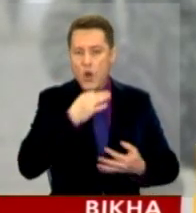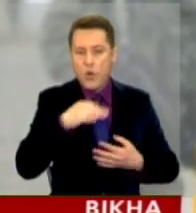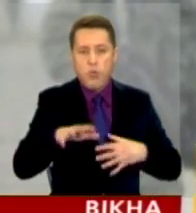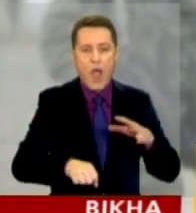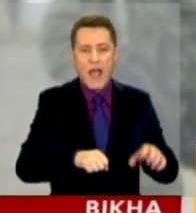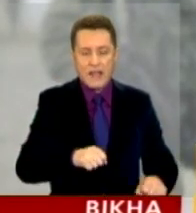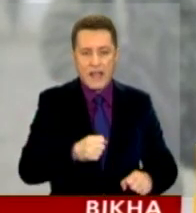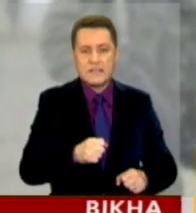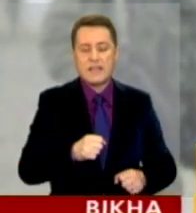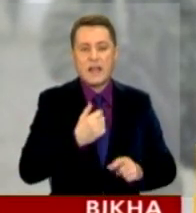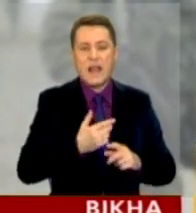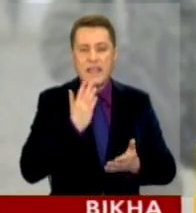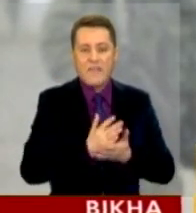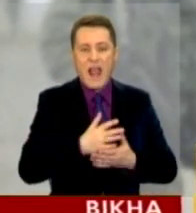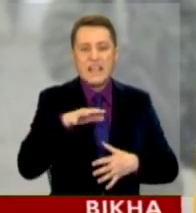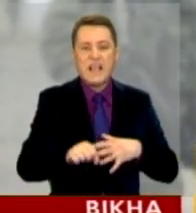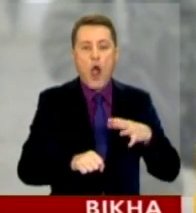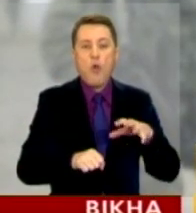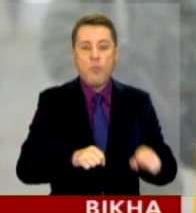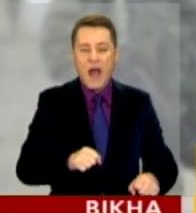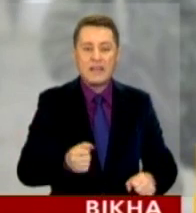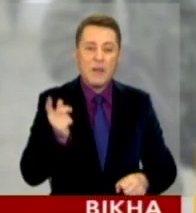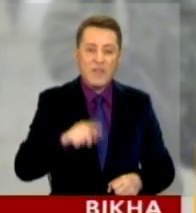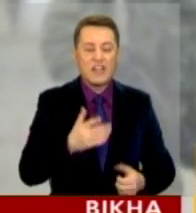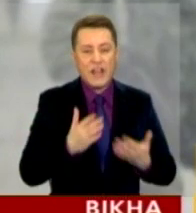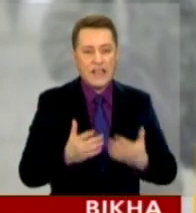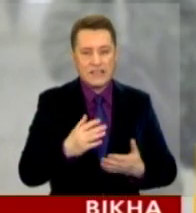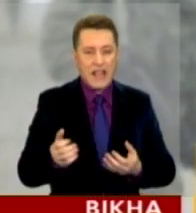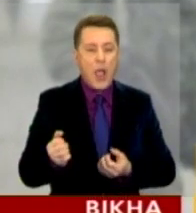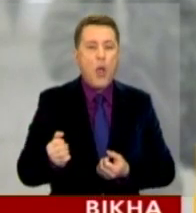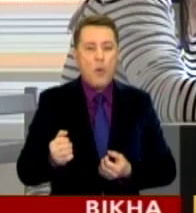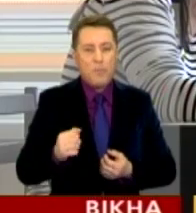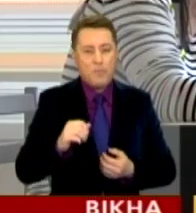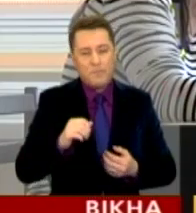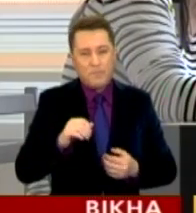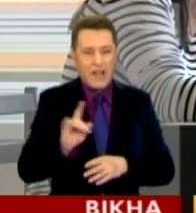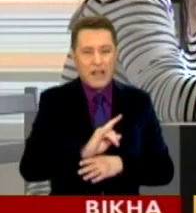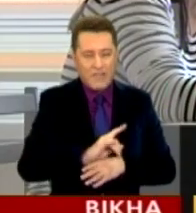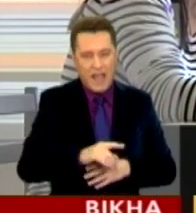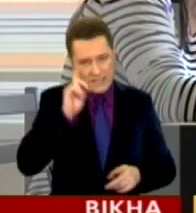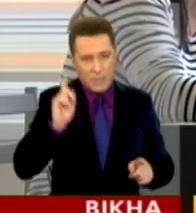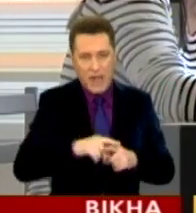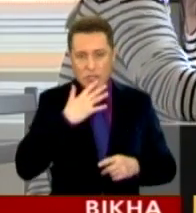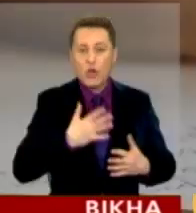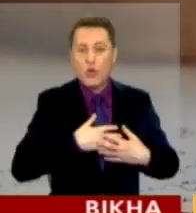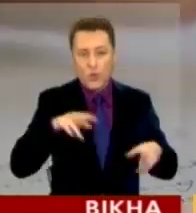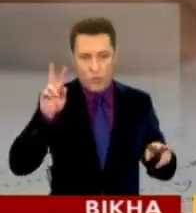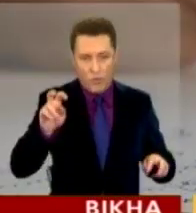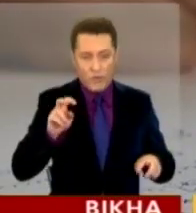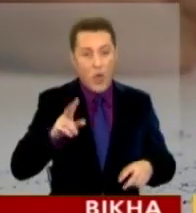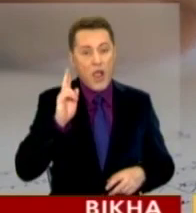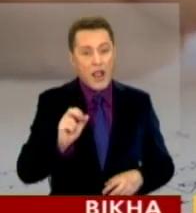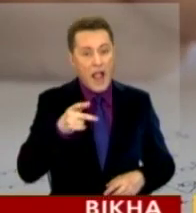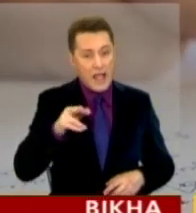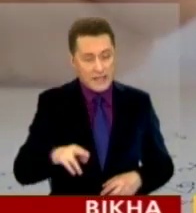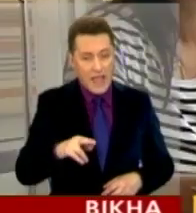другого государства, является оккупантом, даже если он прикрывается братской любовью. А ось Катя Іванова з Києва вирішила написати